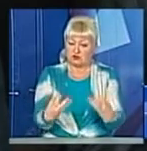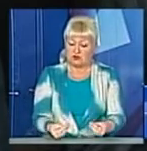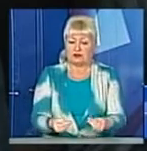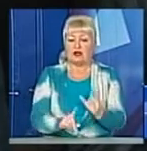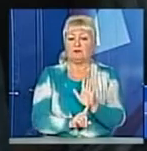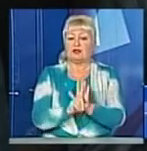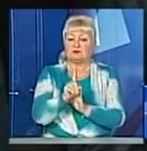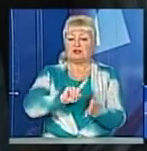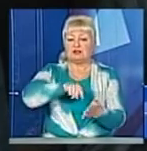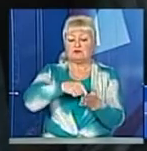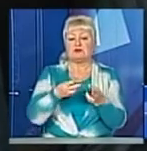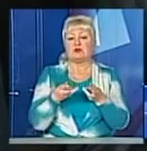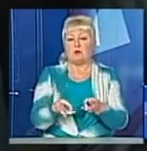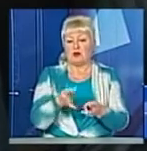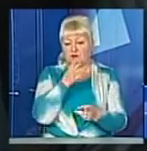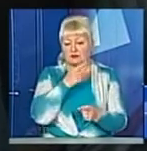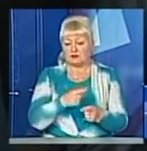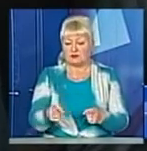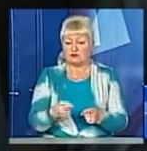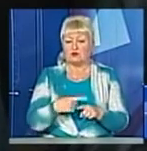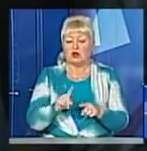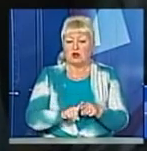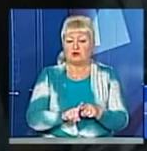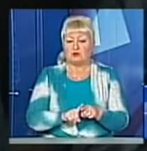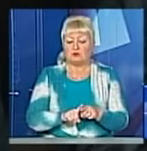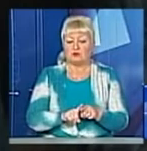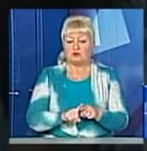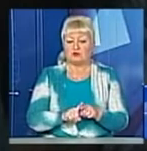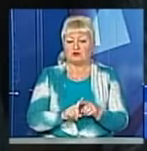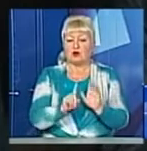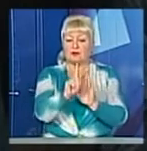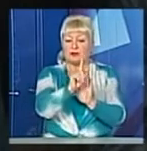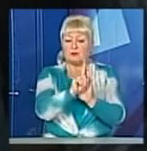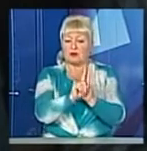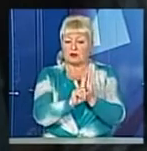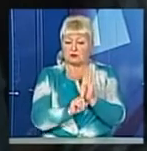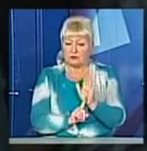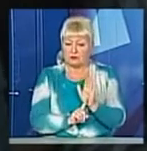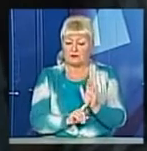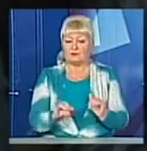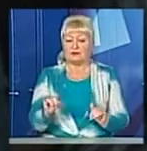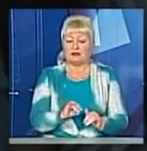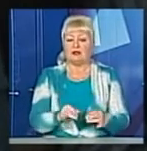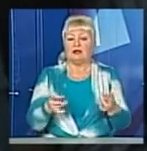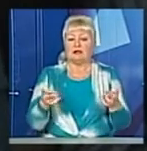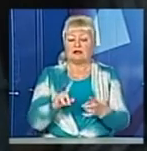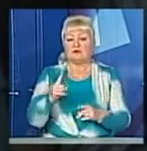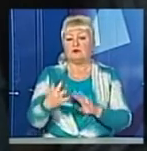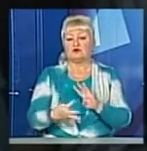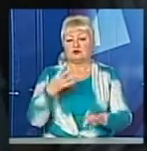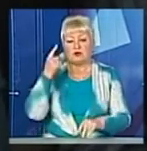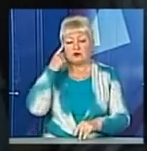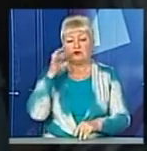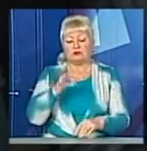розпочати в місті опалювальний сезон, тому що температура понижується і треба в першу чергу думати